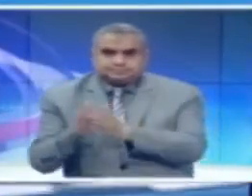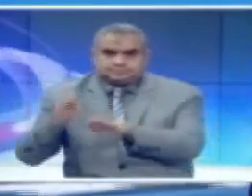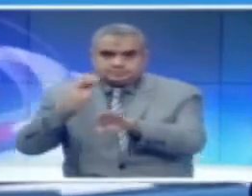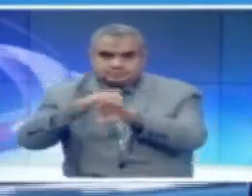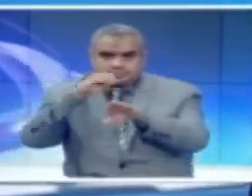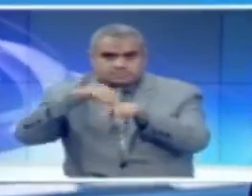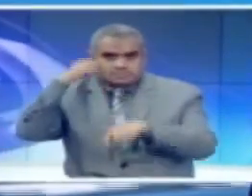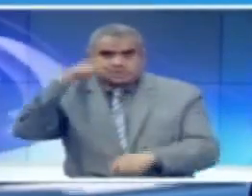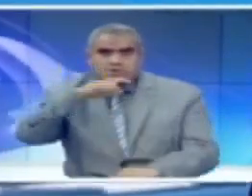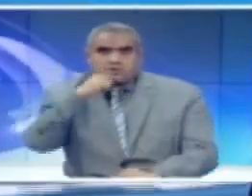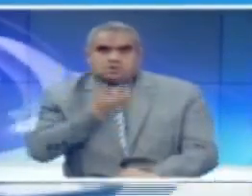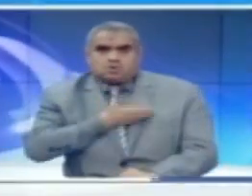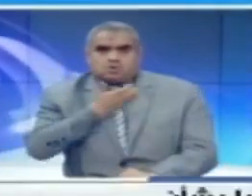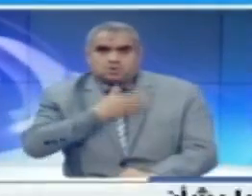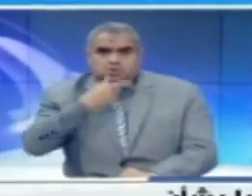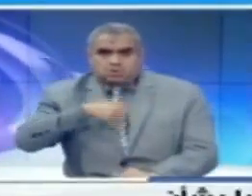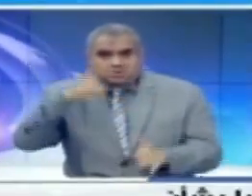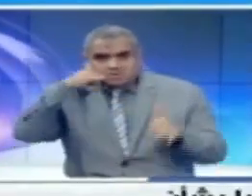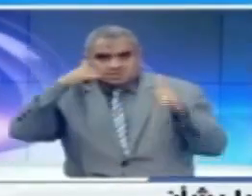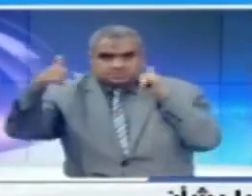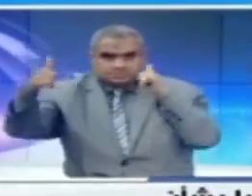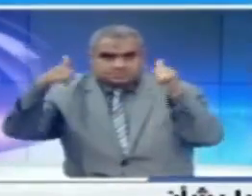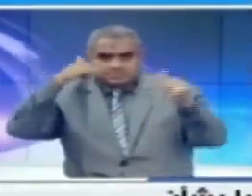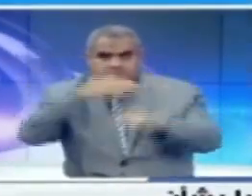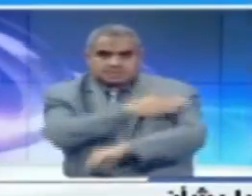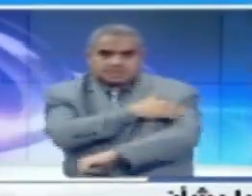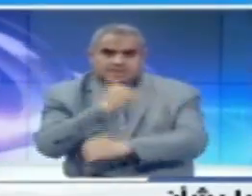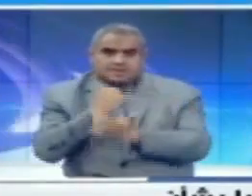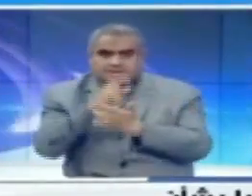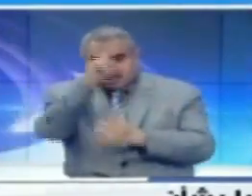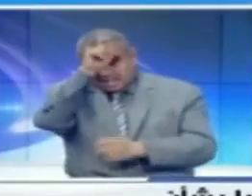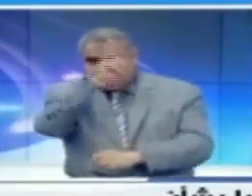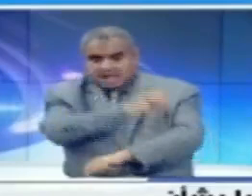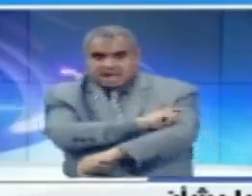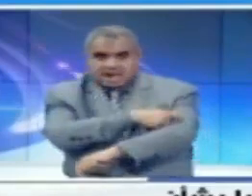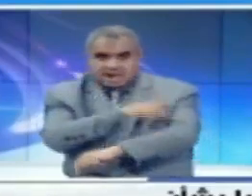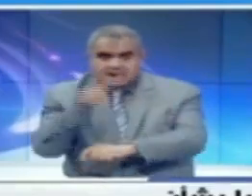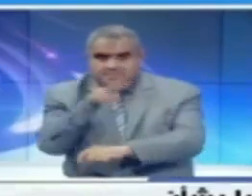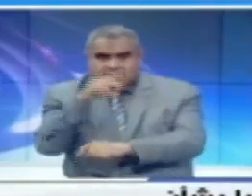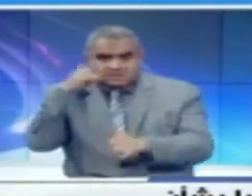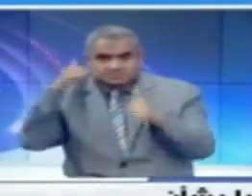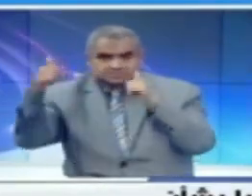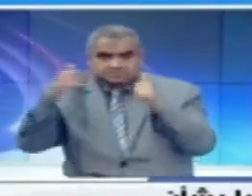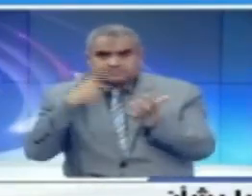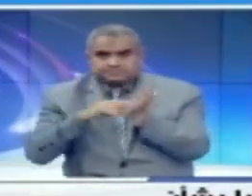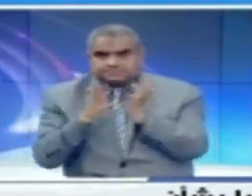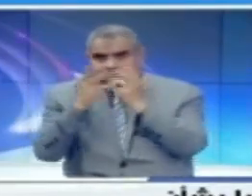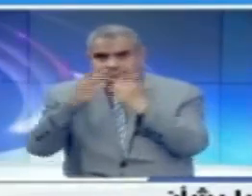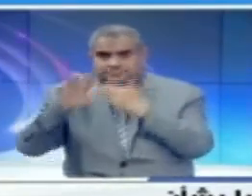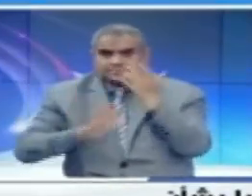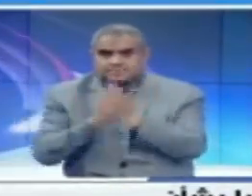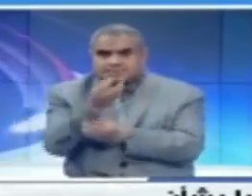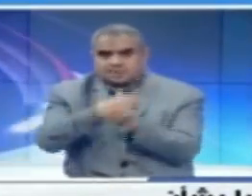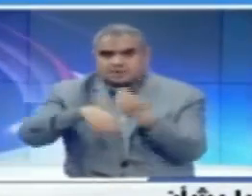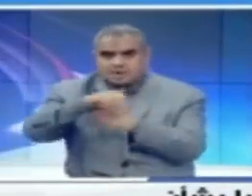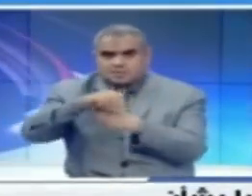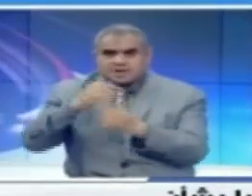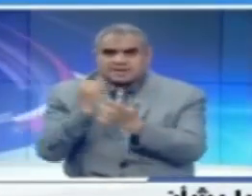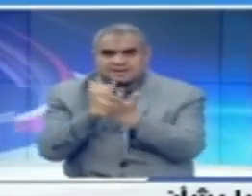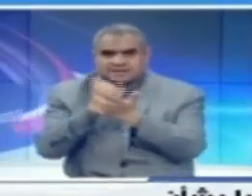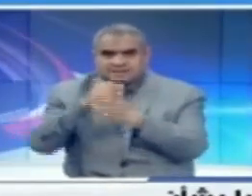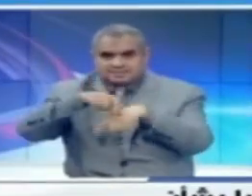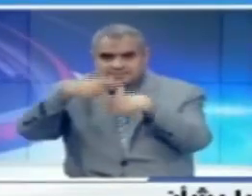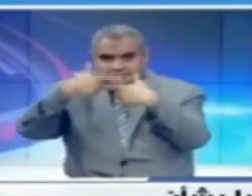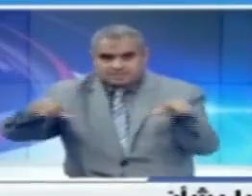شدد الرئيس الروسي فلاديمير بوتين خلال اتصال هاتفي مع المستشارة الألمانية أنجيلا ميركل على أهمية تسوية أزمة المهاجرين على الحدود ما